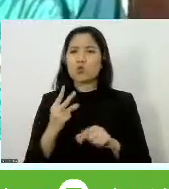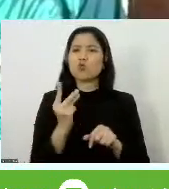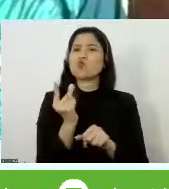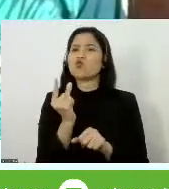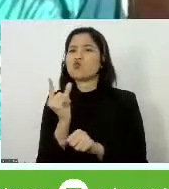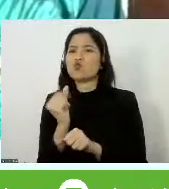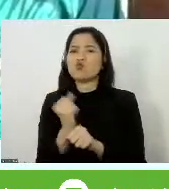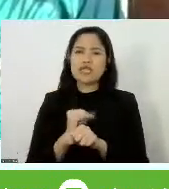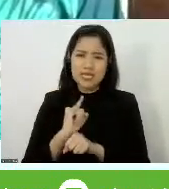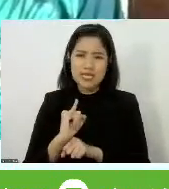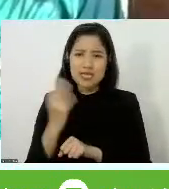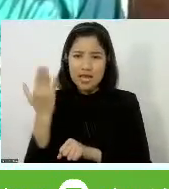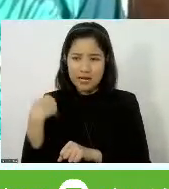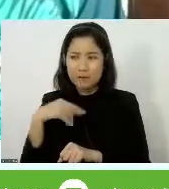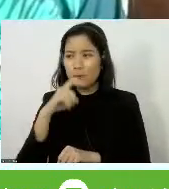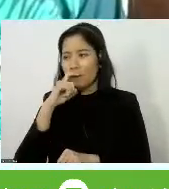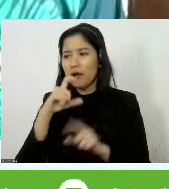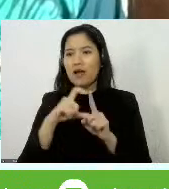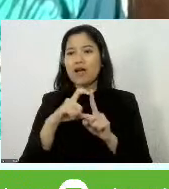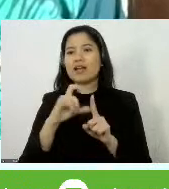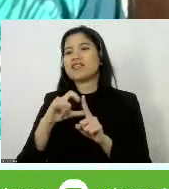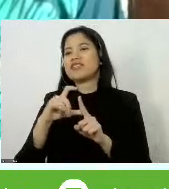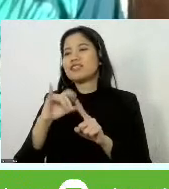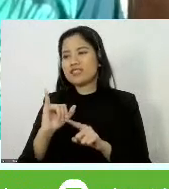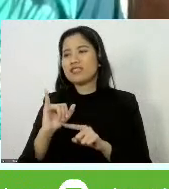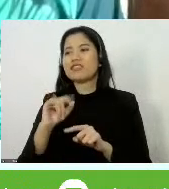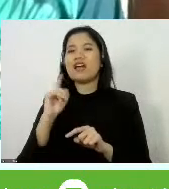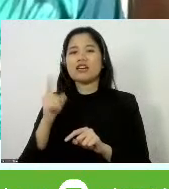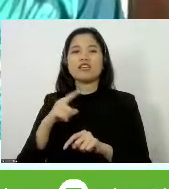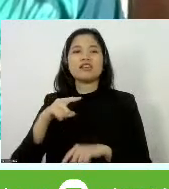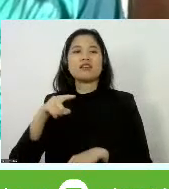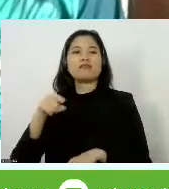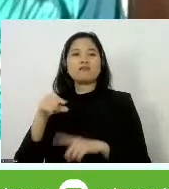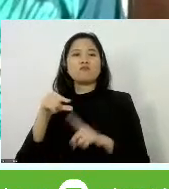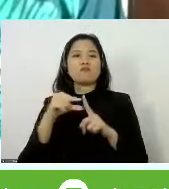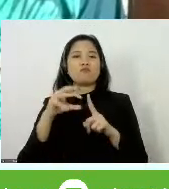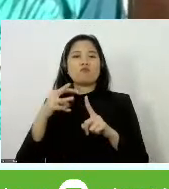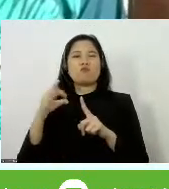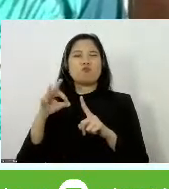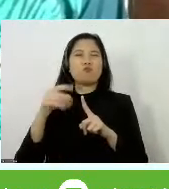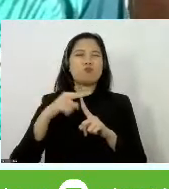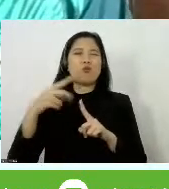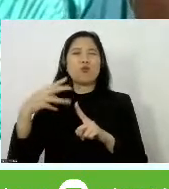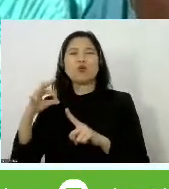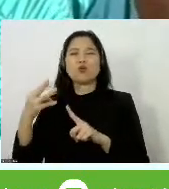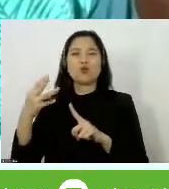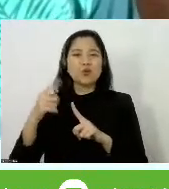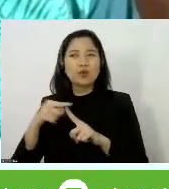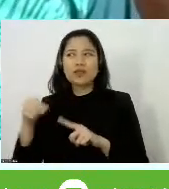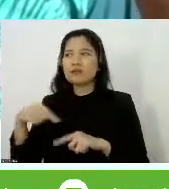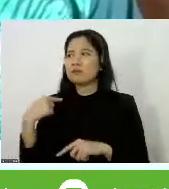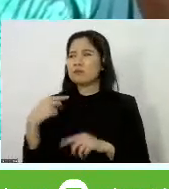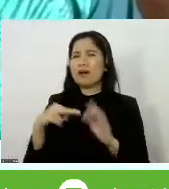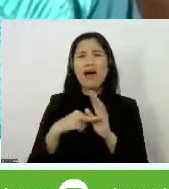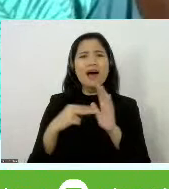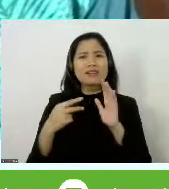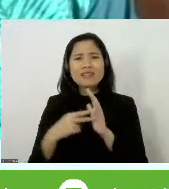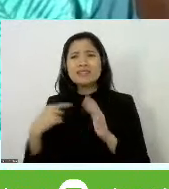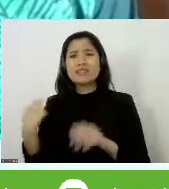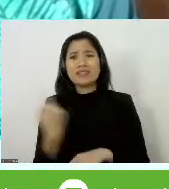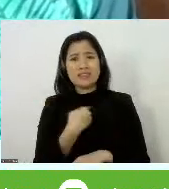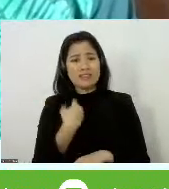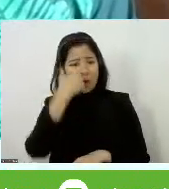dari padi di sampai langkah kerugian dari komputer juga berarti kita ini adalah orang-orang yang merugi berarti ezminer Hehe iya